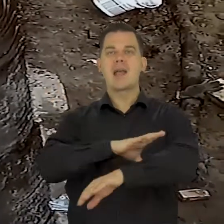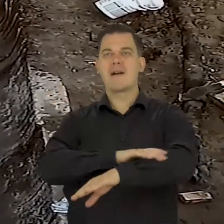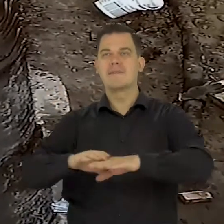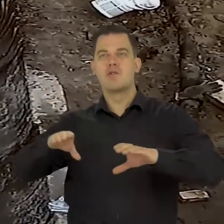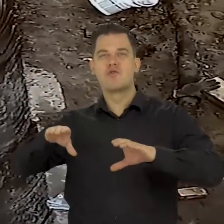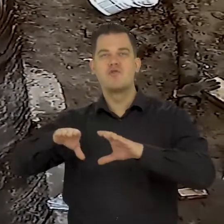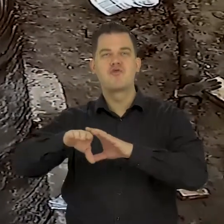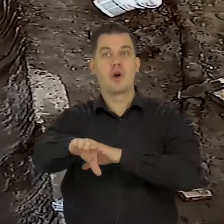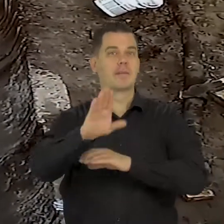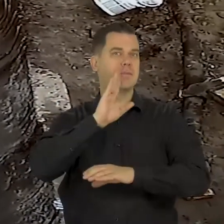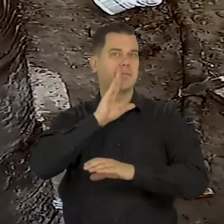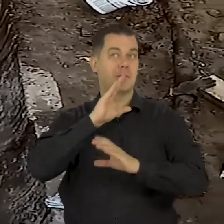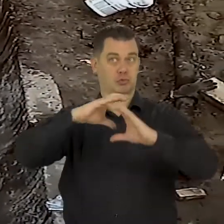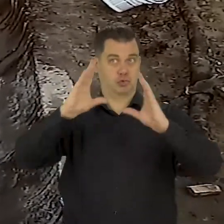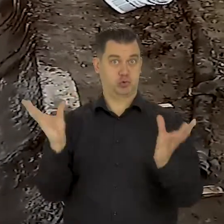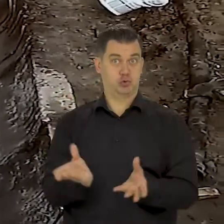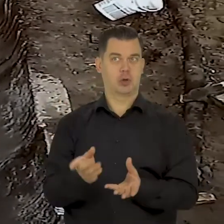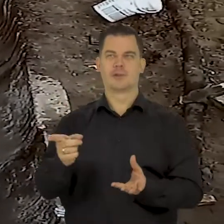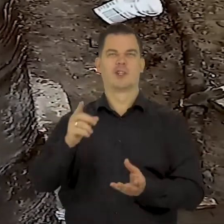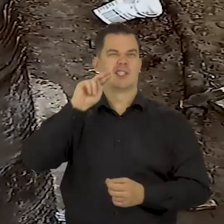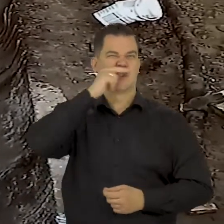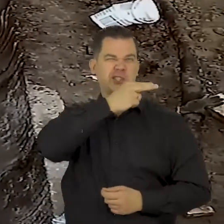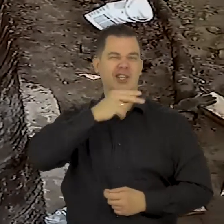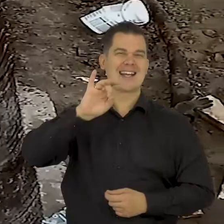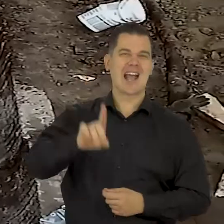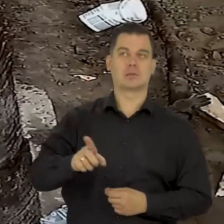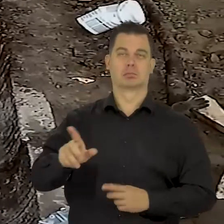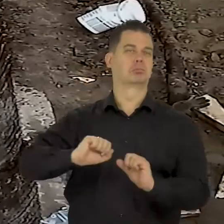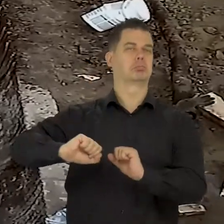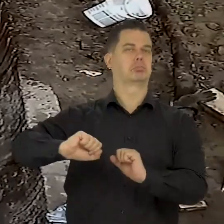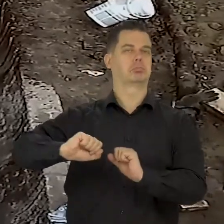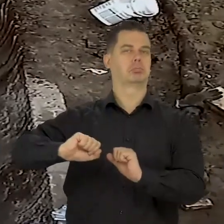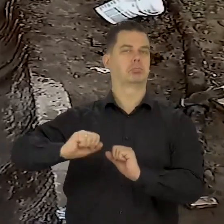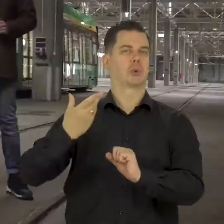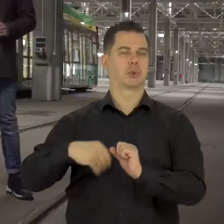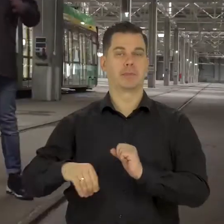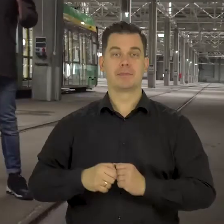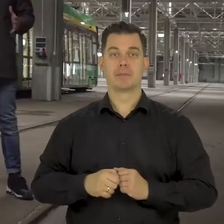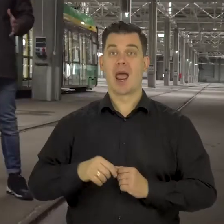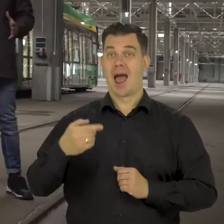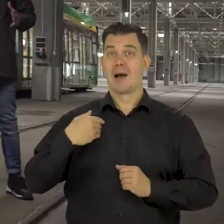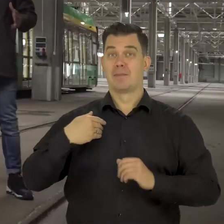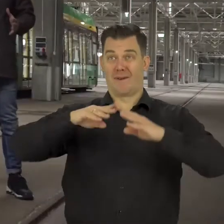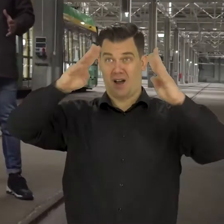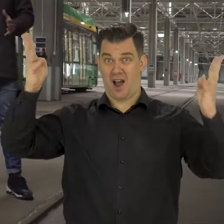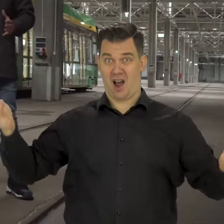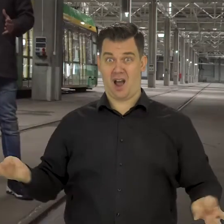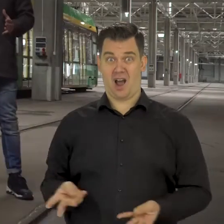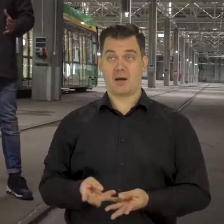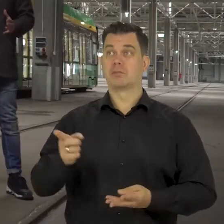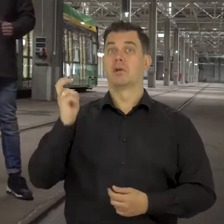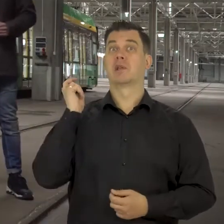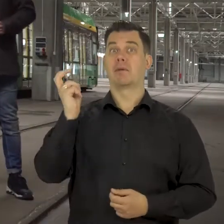specjalne rękawy z włókna szklanego, znacznie odporniejsze na działanie toksycznych gazów czy substancji. W najszerszym i najwyższym